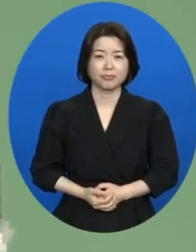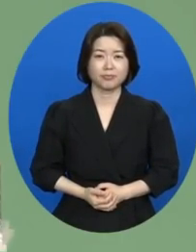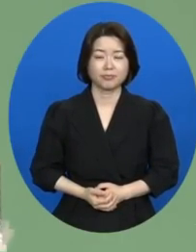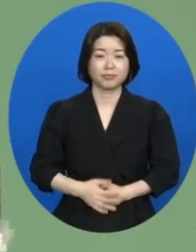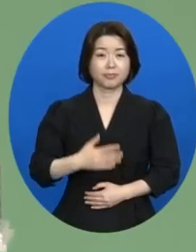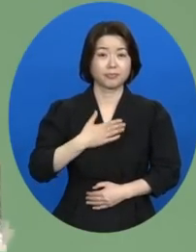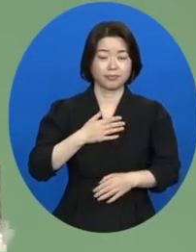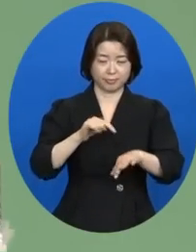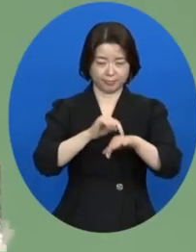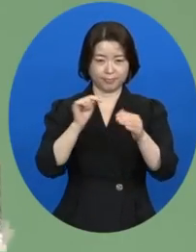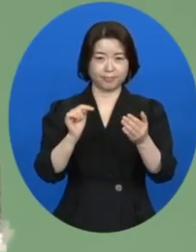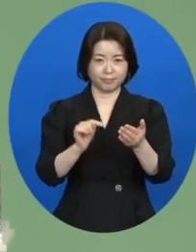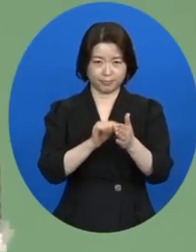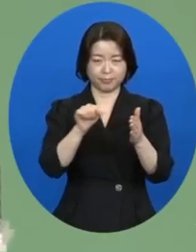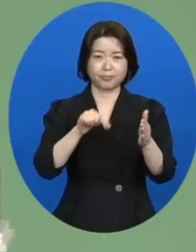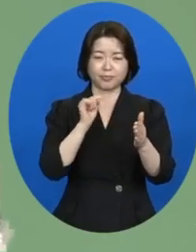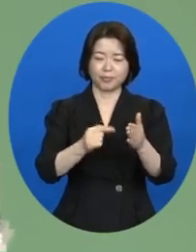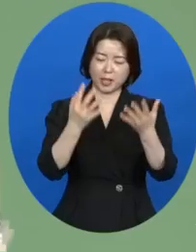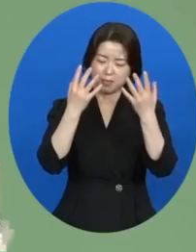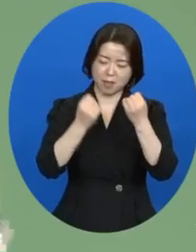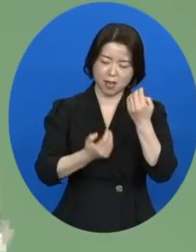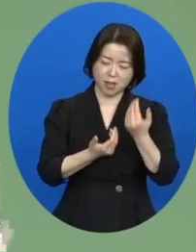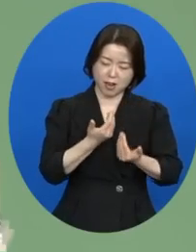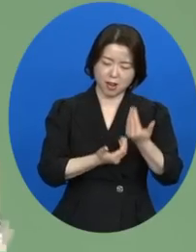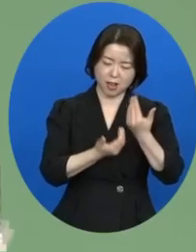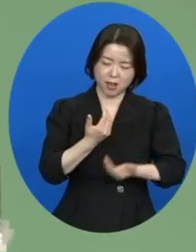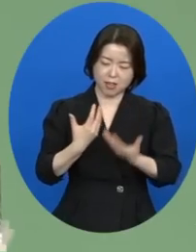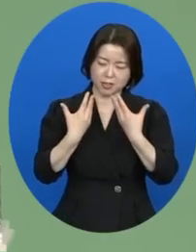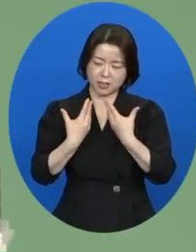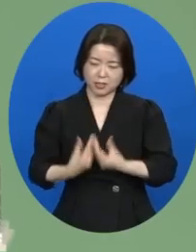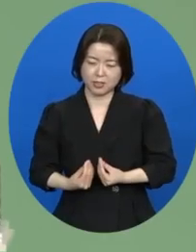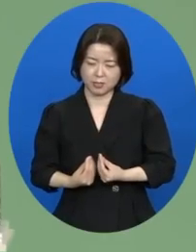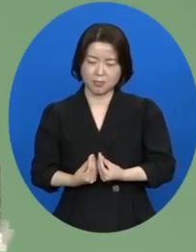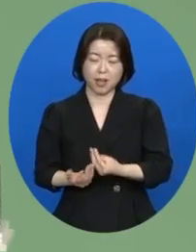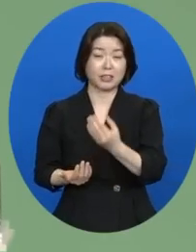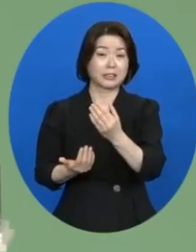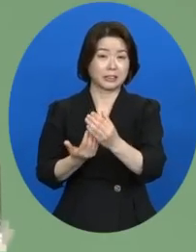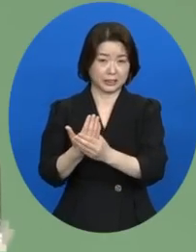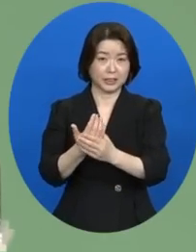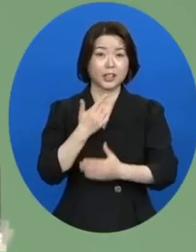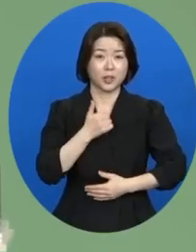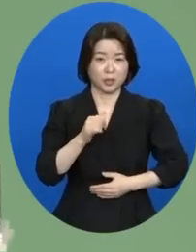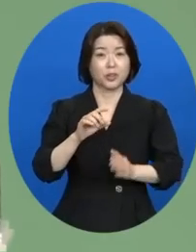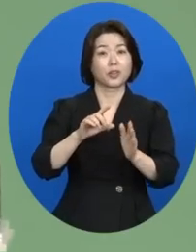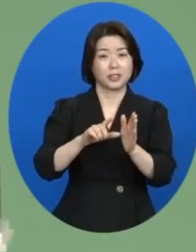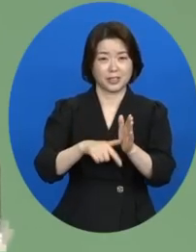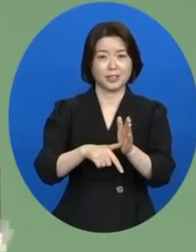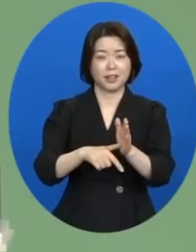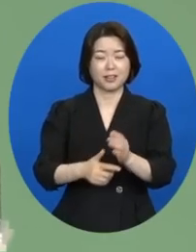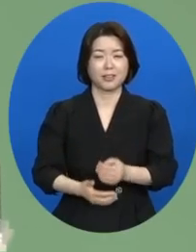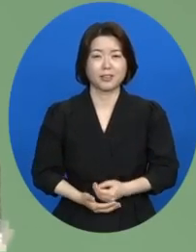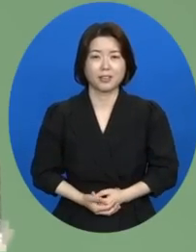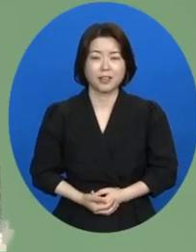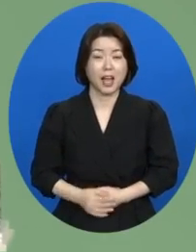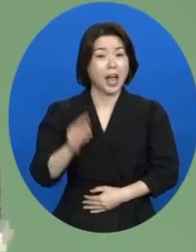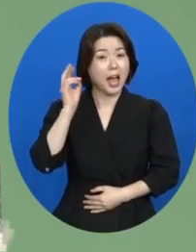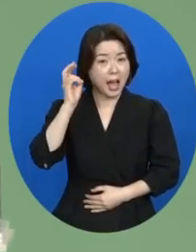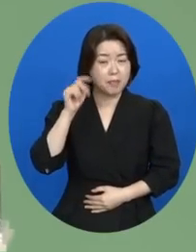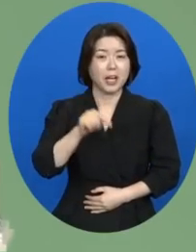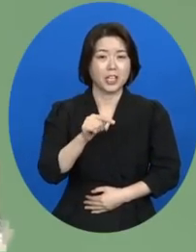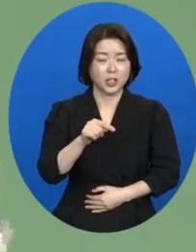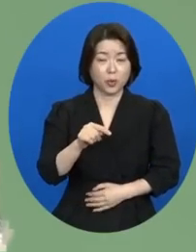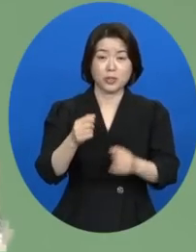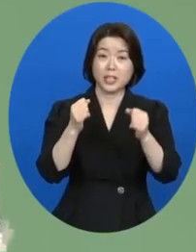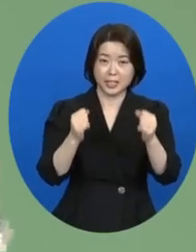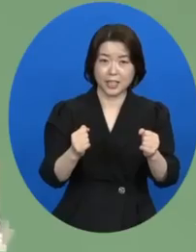제 마음에 참 많은 갈등과 실망감이 생겼던 시간이었습니다. 아마 이곳에